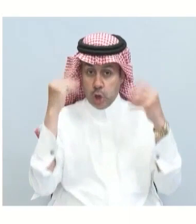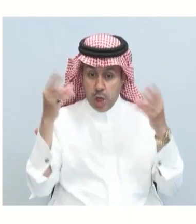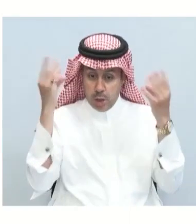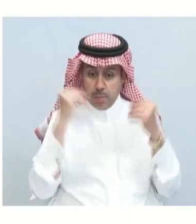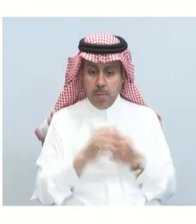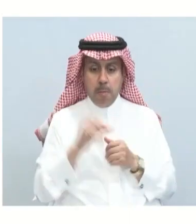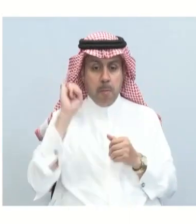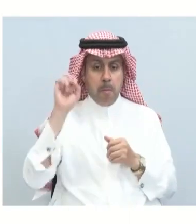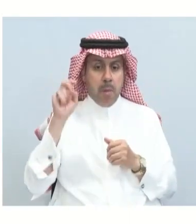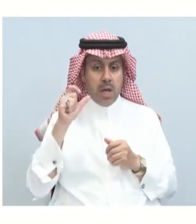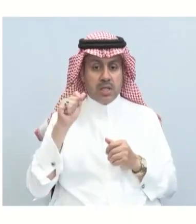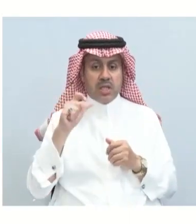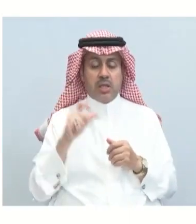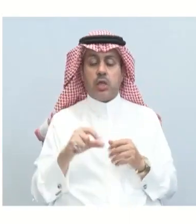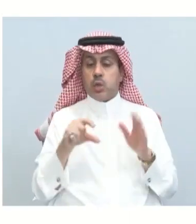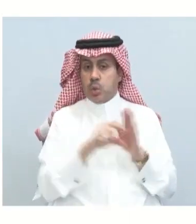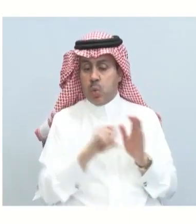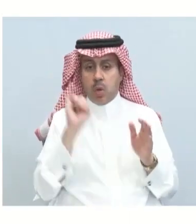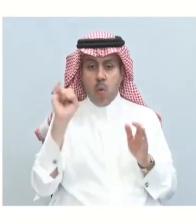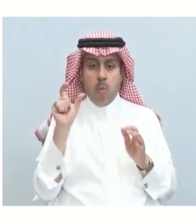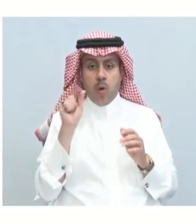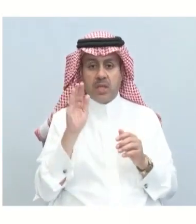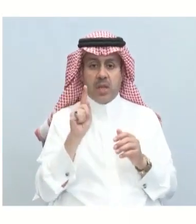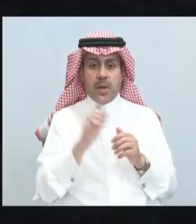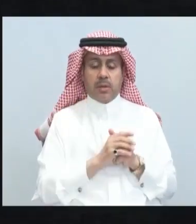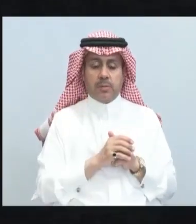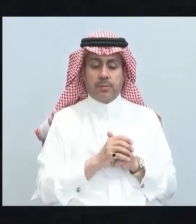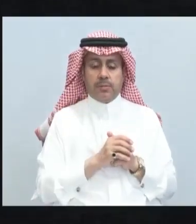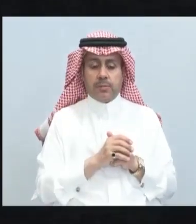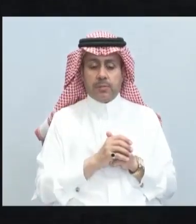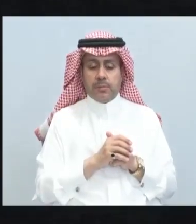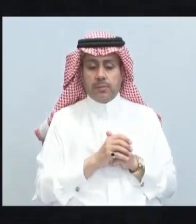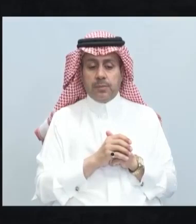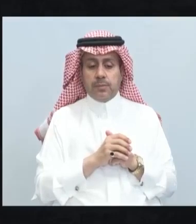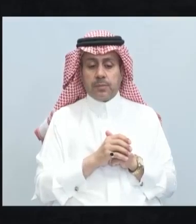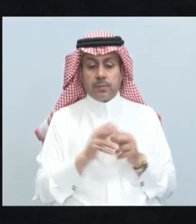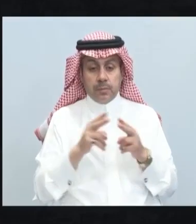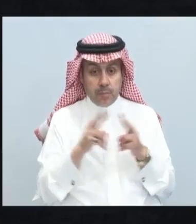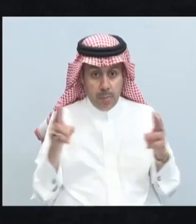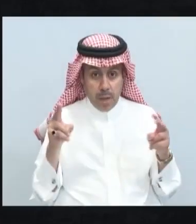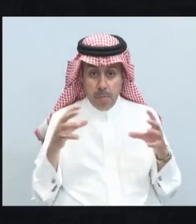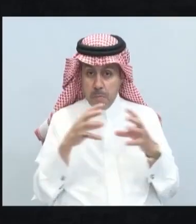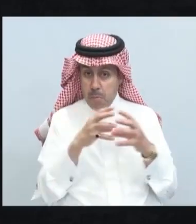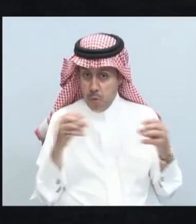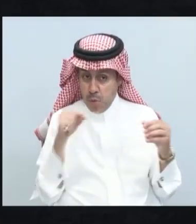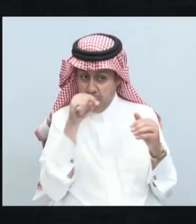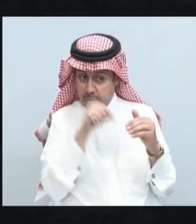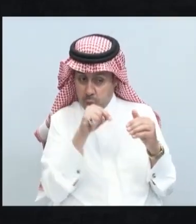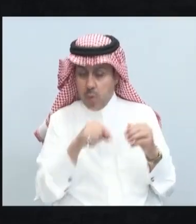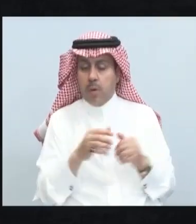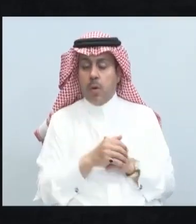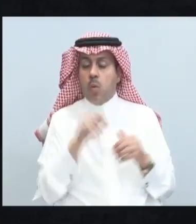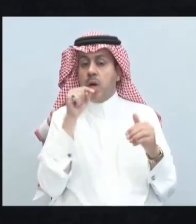ومناسباتها هل لتعلم مقاصد الور بيان مضمونها ومغزاها